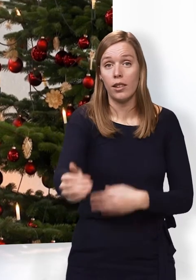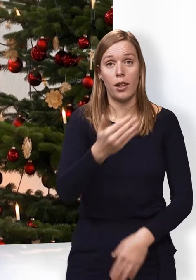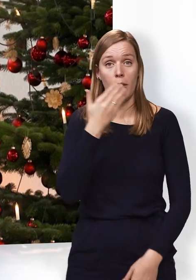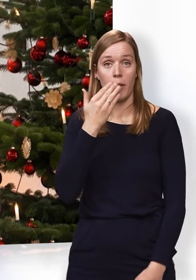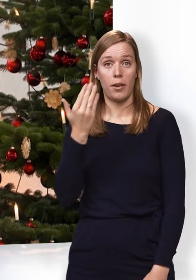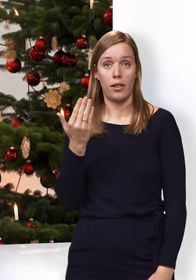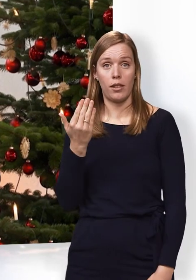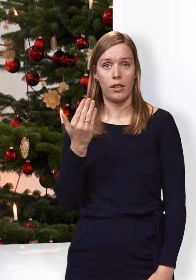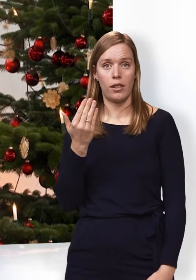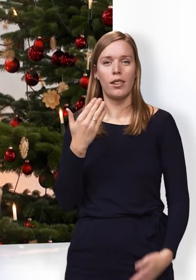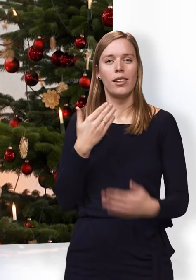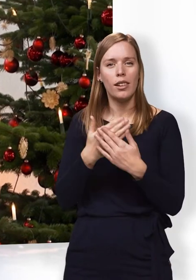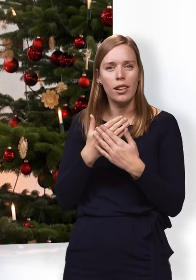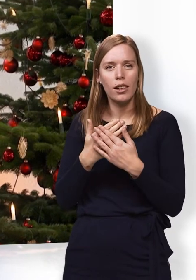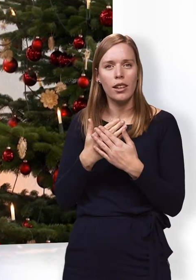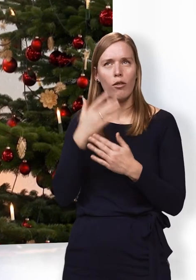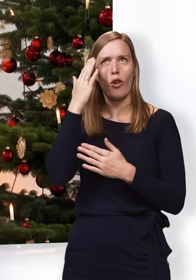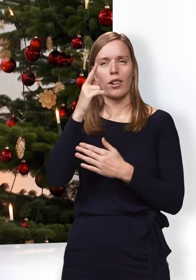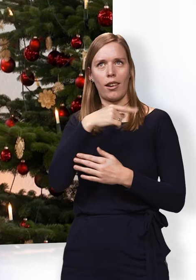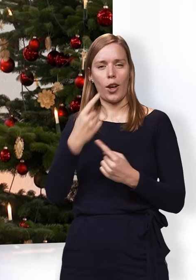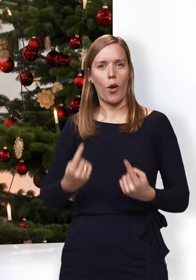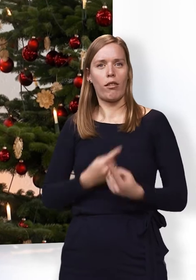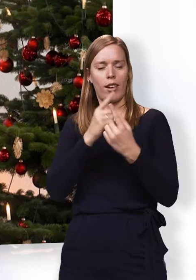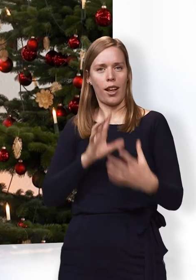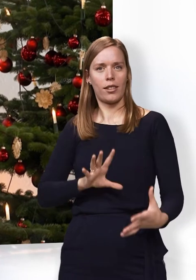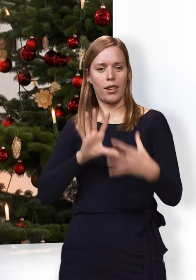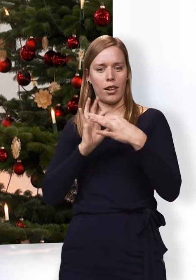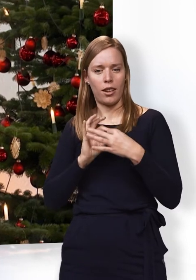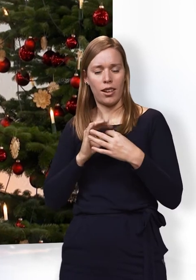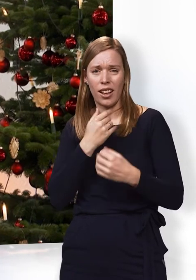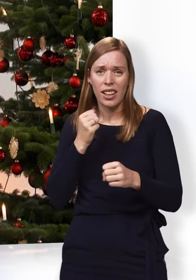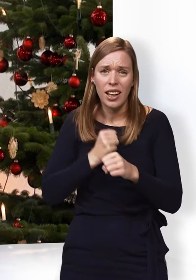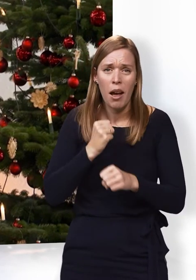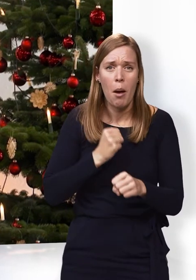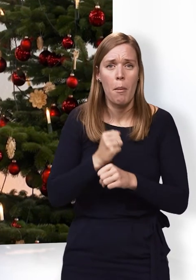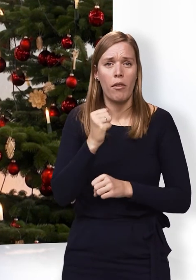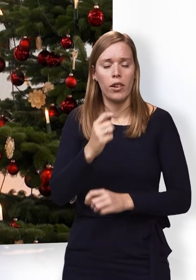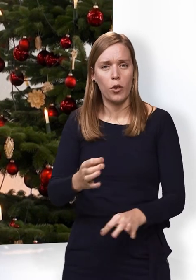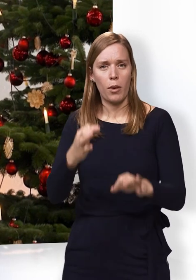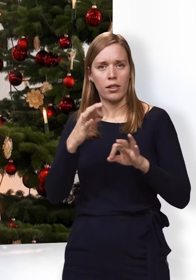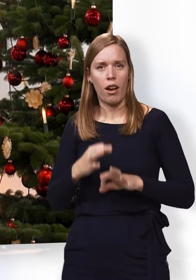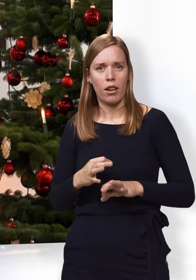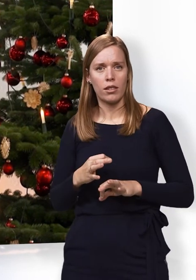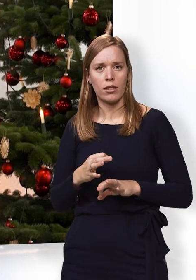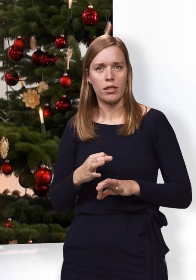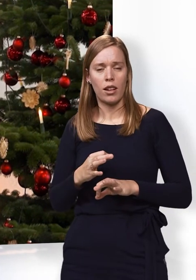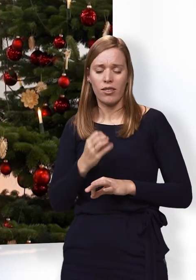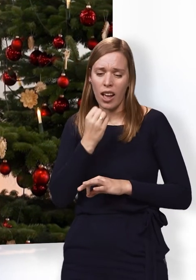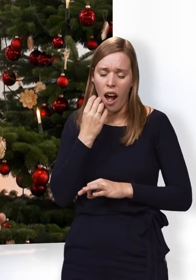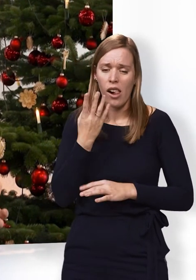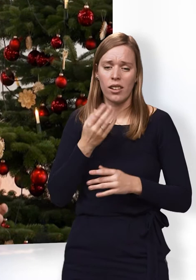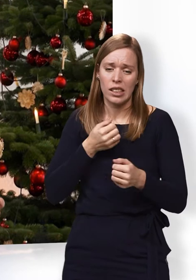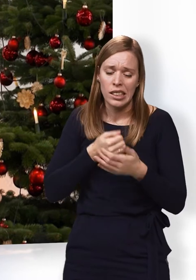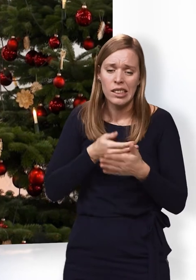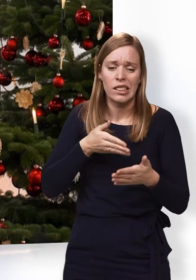Beziehen wir das auf unsere Konflikte, auf unsere Kämpfe, auf unsere